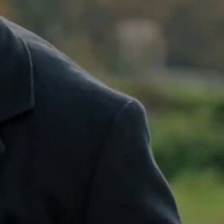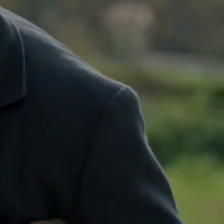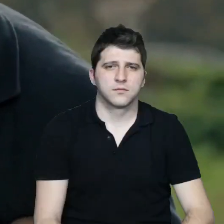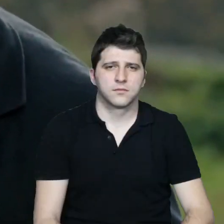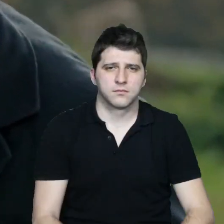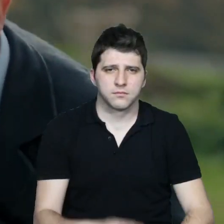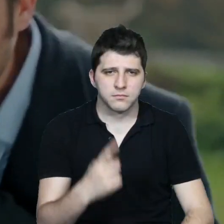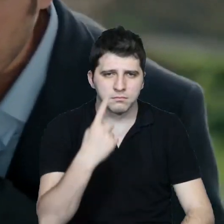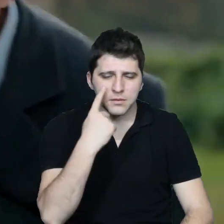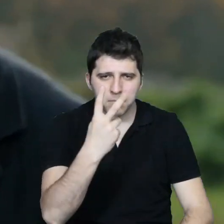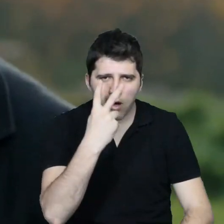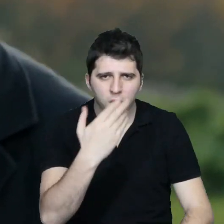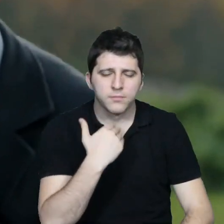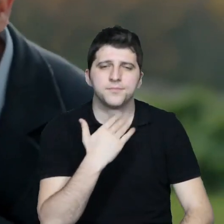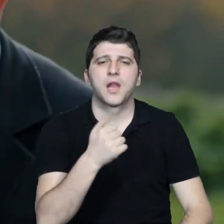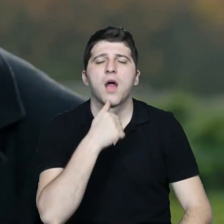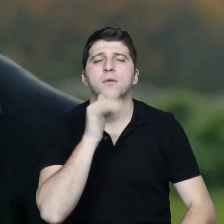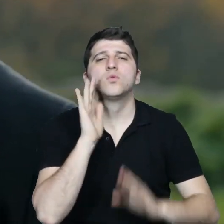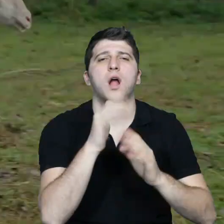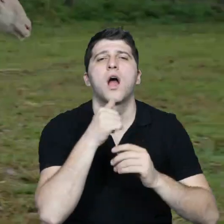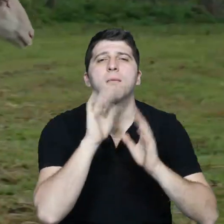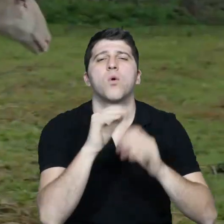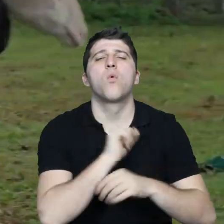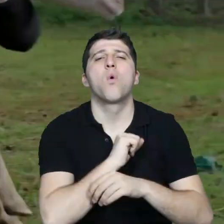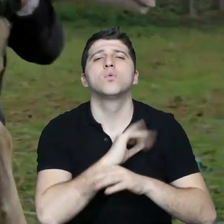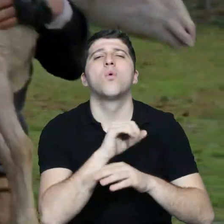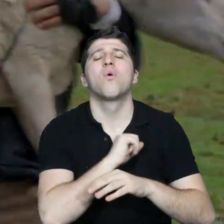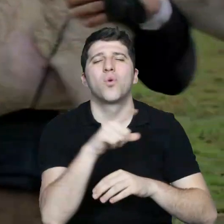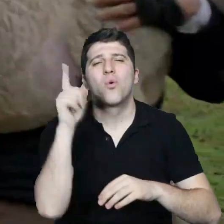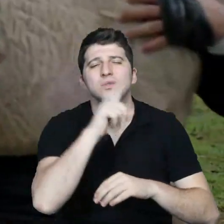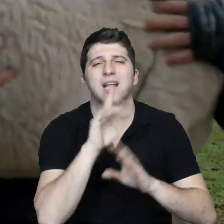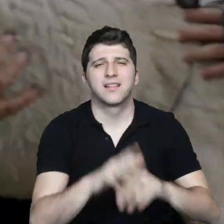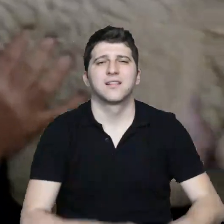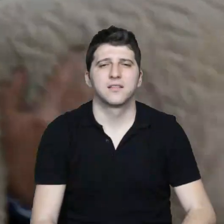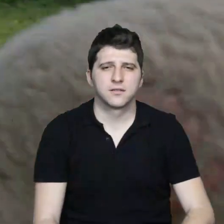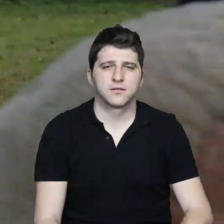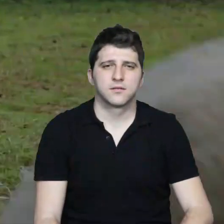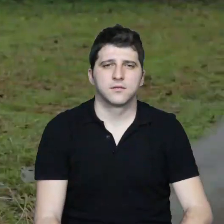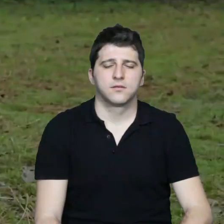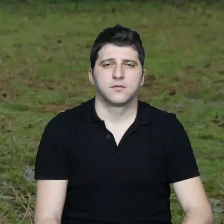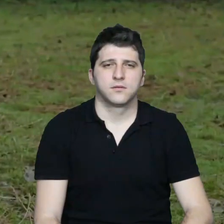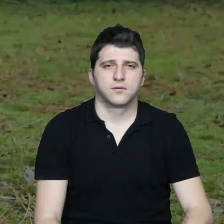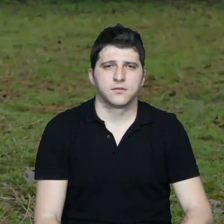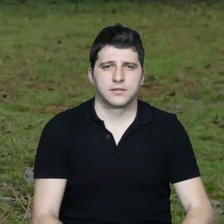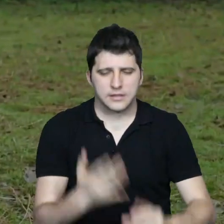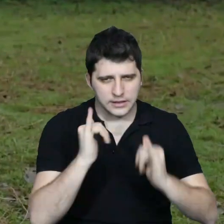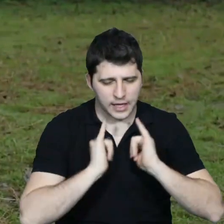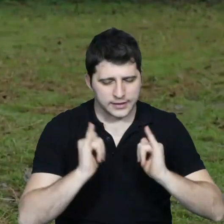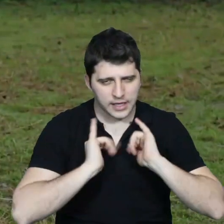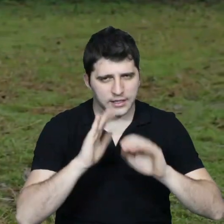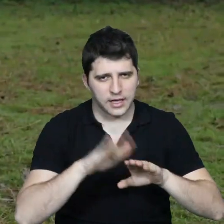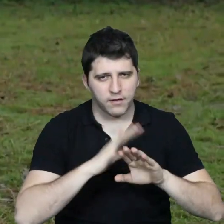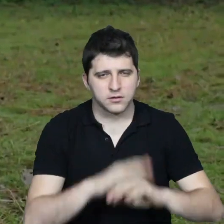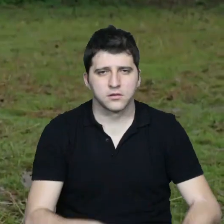Yürüyor. Bak bir de bana bakıyor ya. Abi sen korktu. Bak bir de bana bakıyor ya. Fatih. Korktu ondan abi. Gel. Gel sakin gel